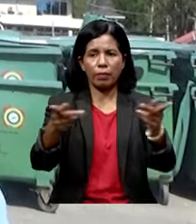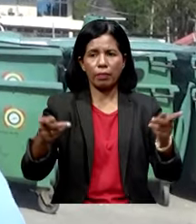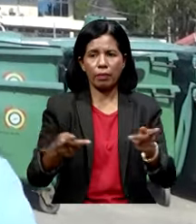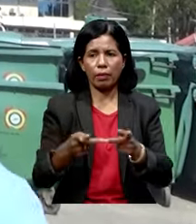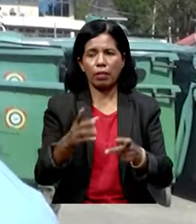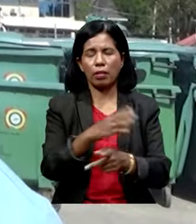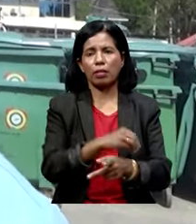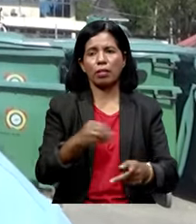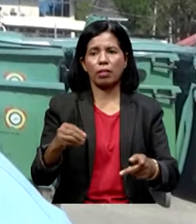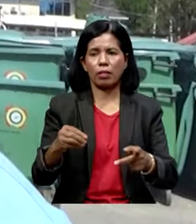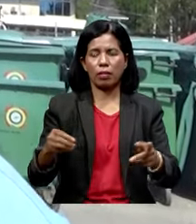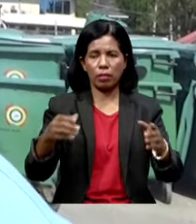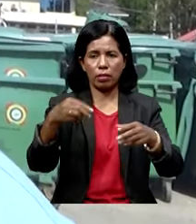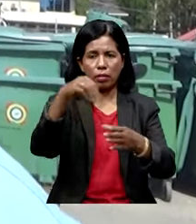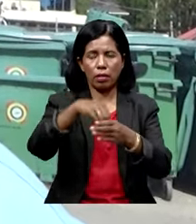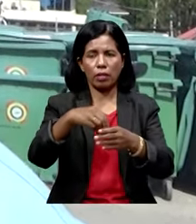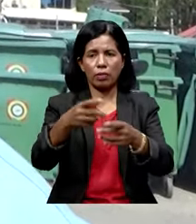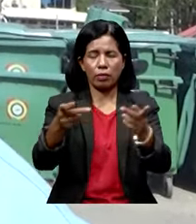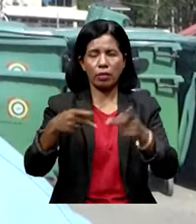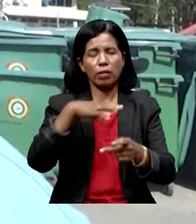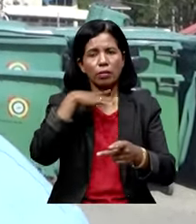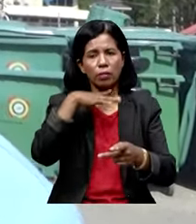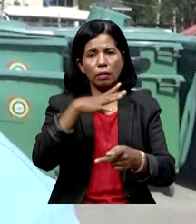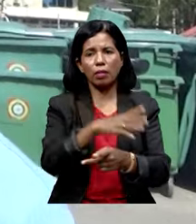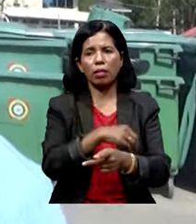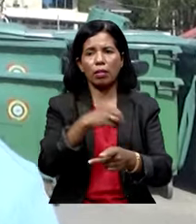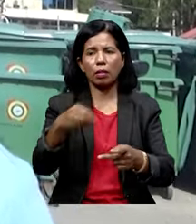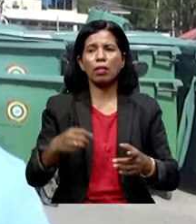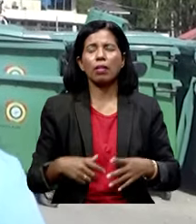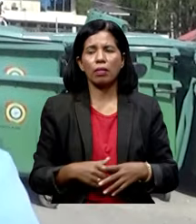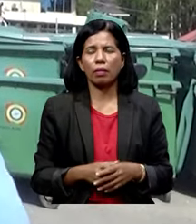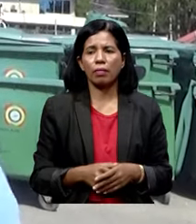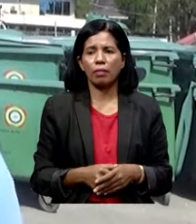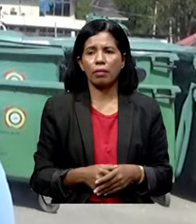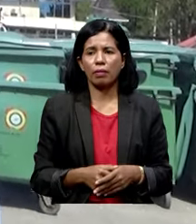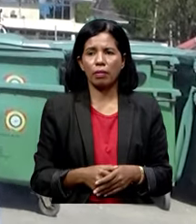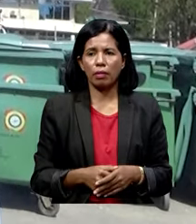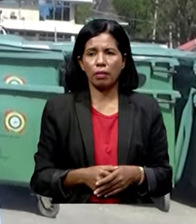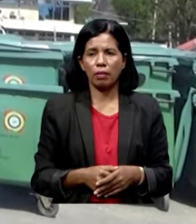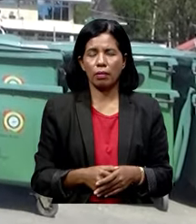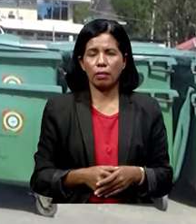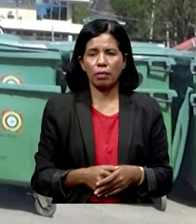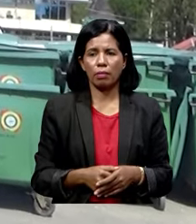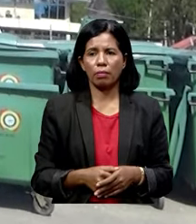Emo bolus slab eh. Kita atu install kontentor sih nene. Ne